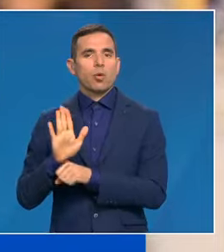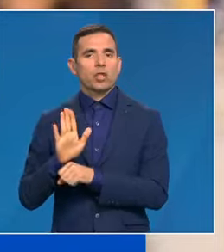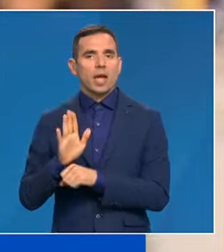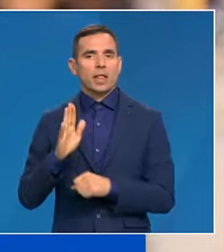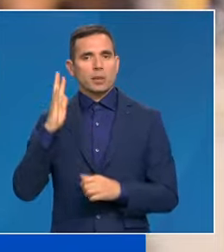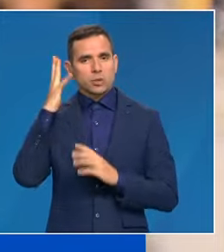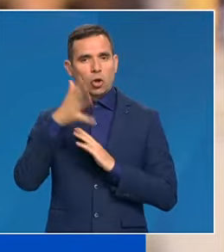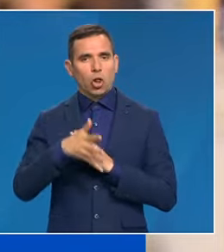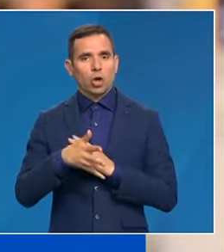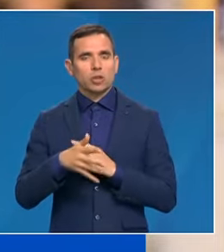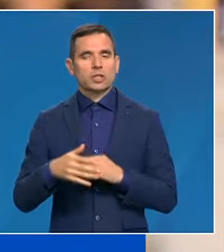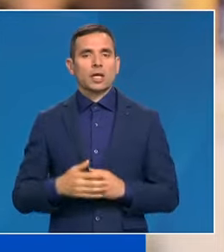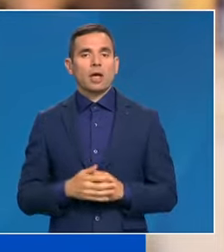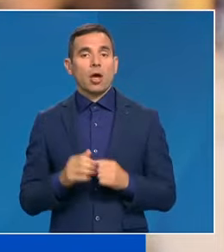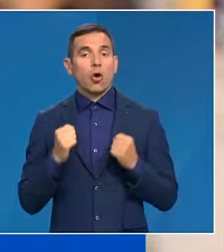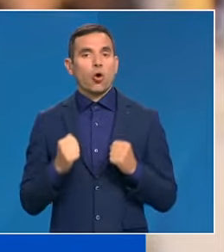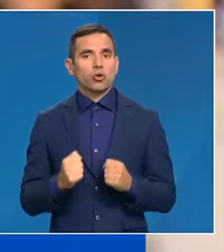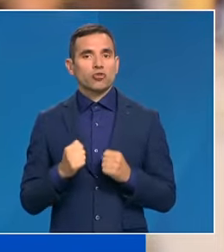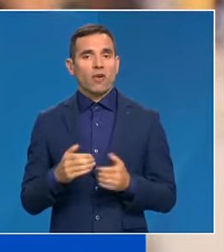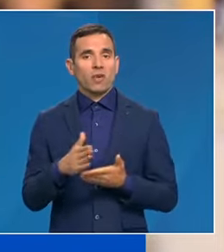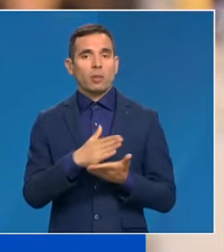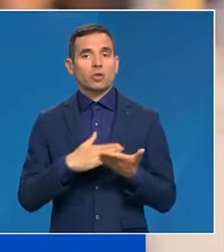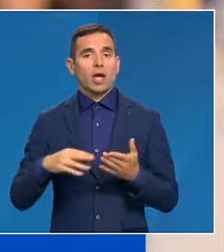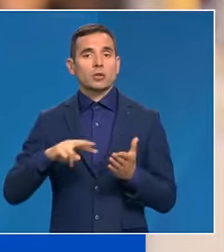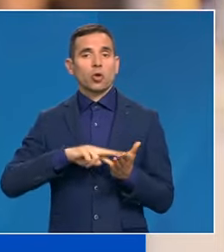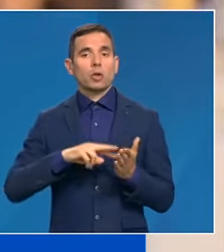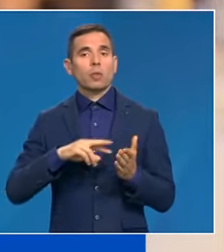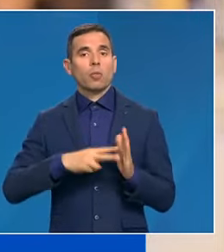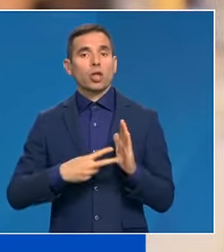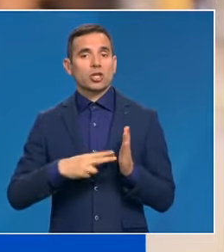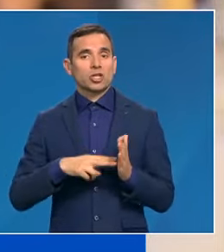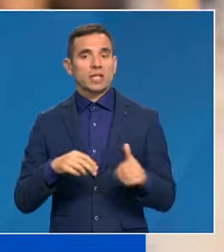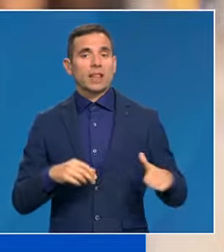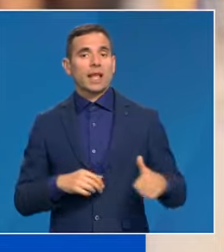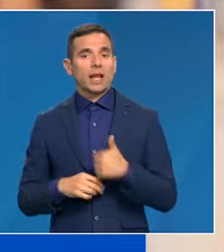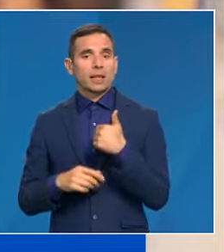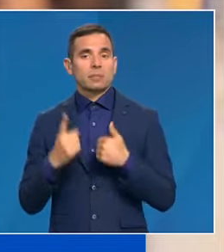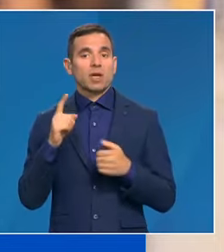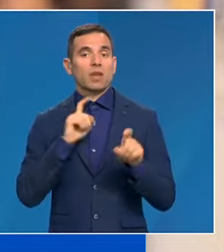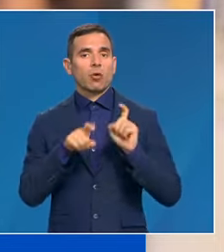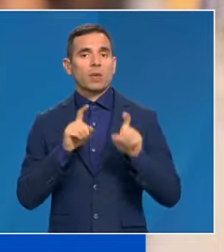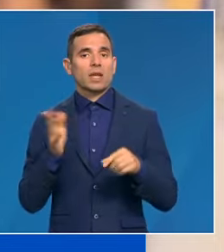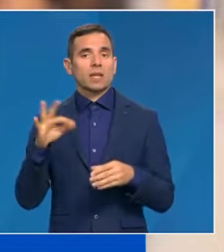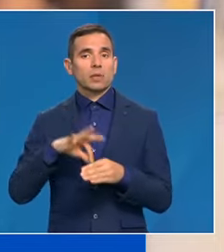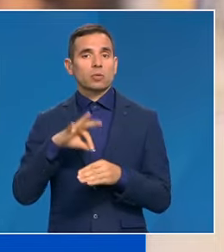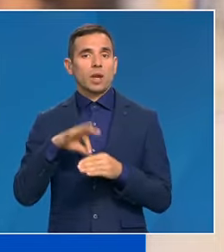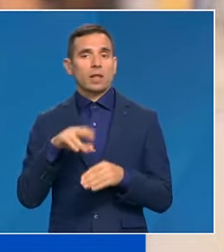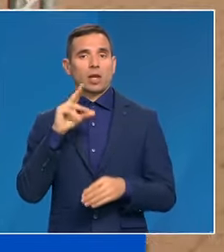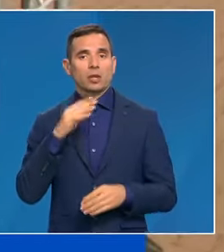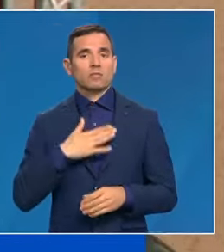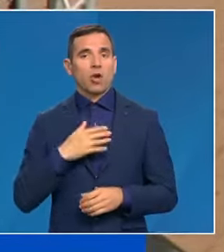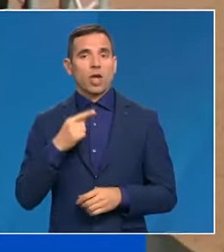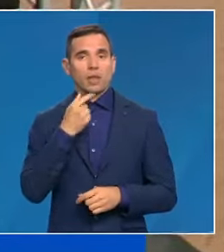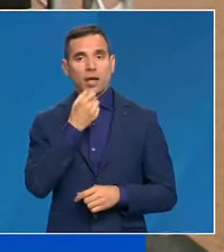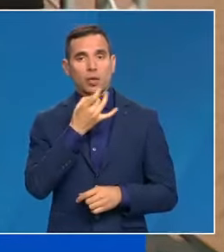социални движения. Очаквам обаче част от политическите лидери при мен с първи коментар, след като избирателят каже своята дума. Именно той